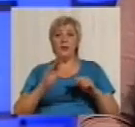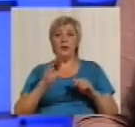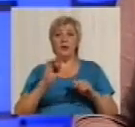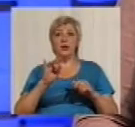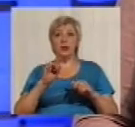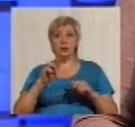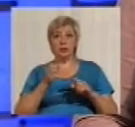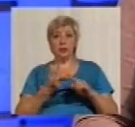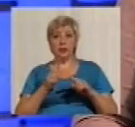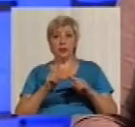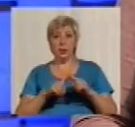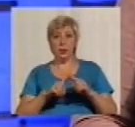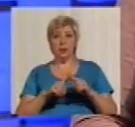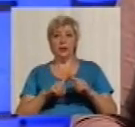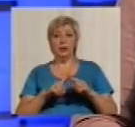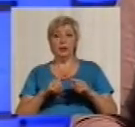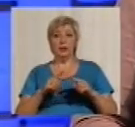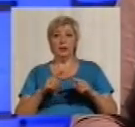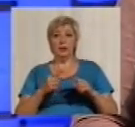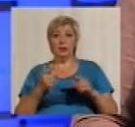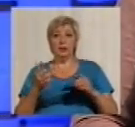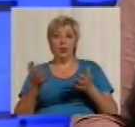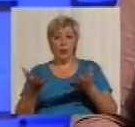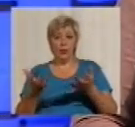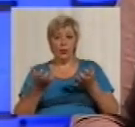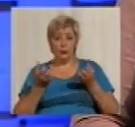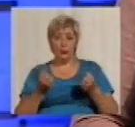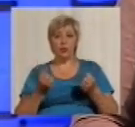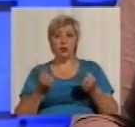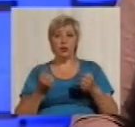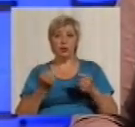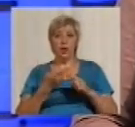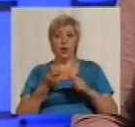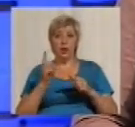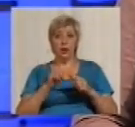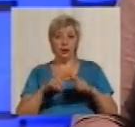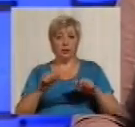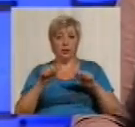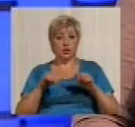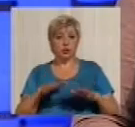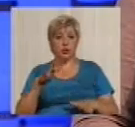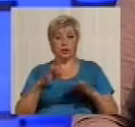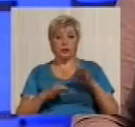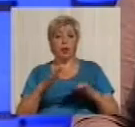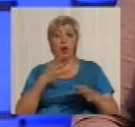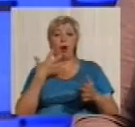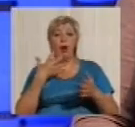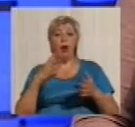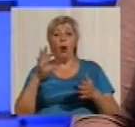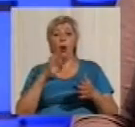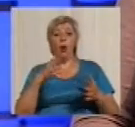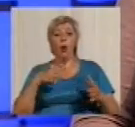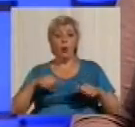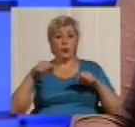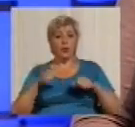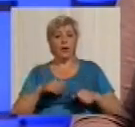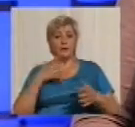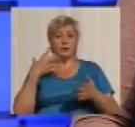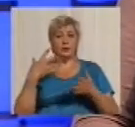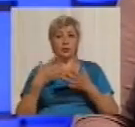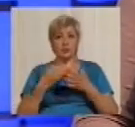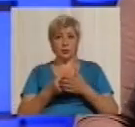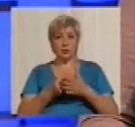цей, да, давайте на російською, то есть, которая получила этот рішення суда у праві собственности за этими мастерскими,